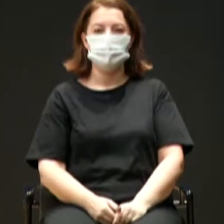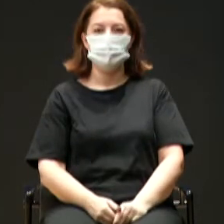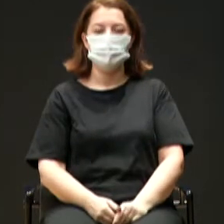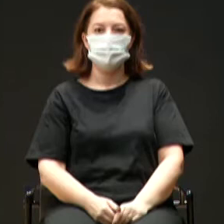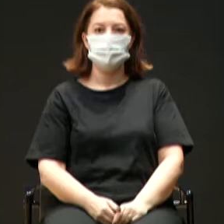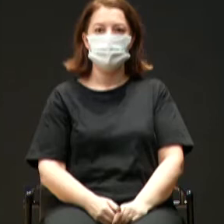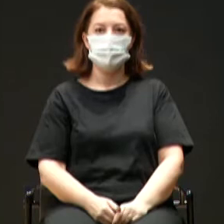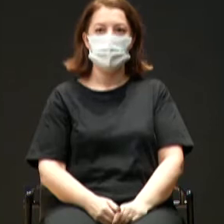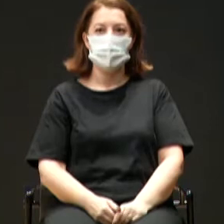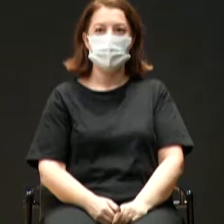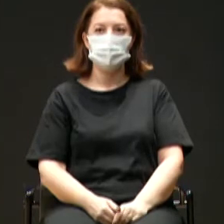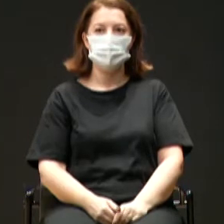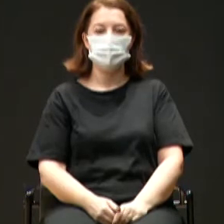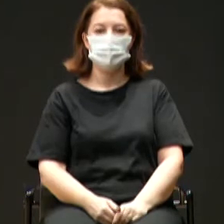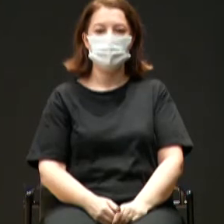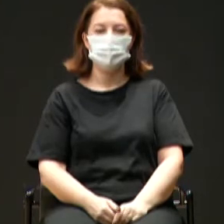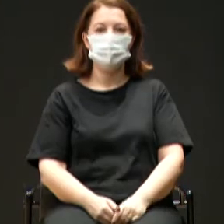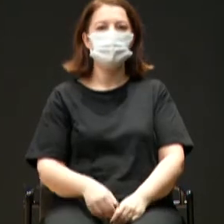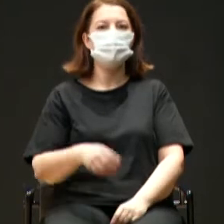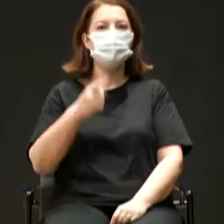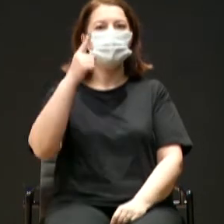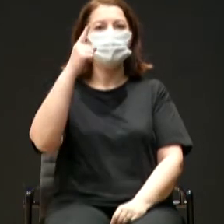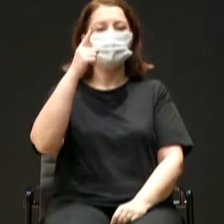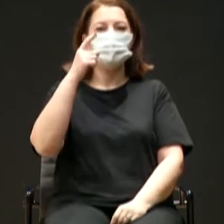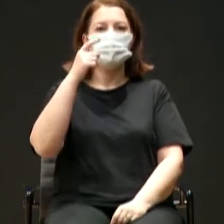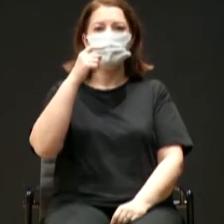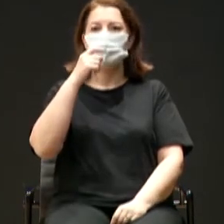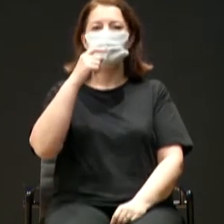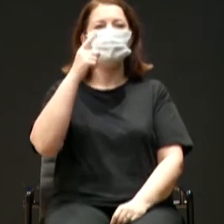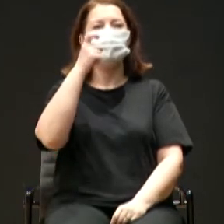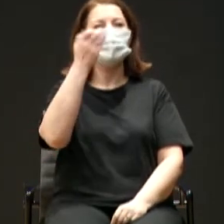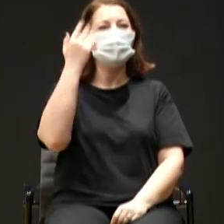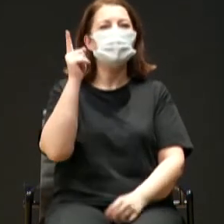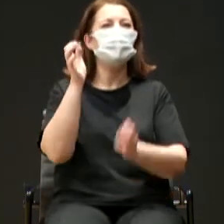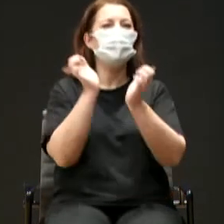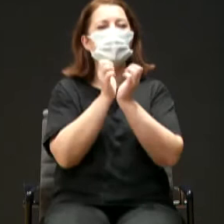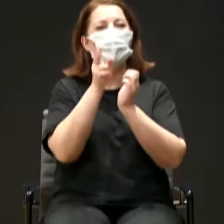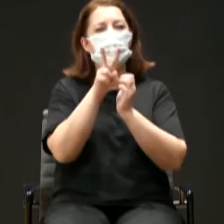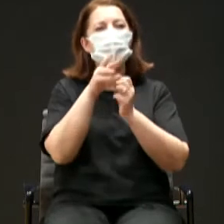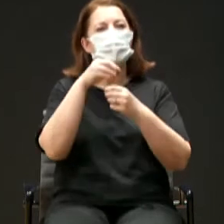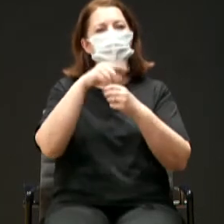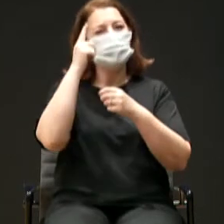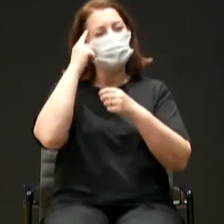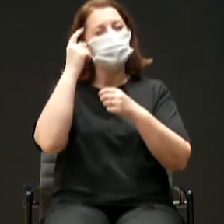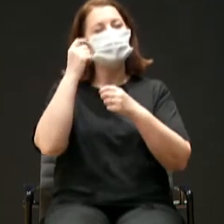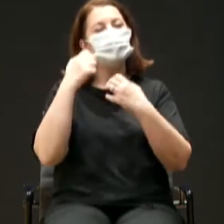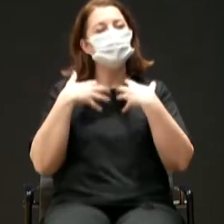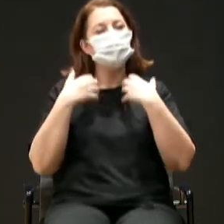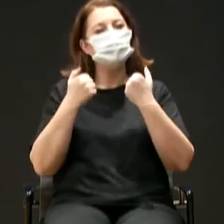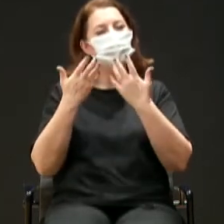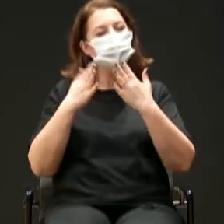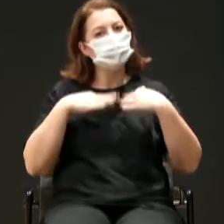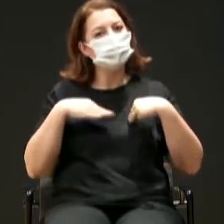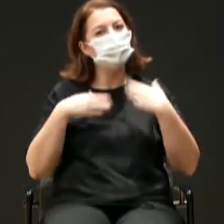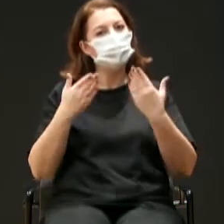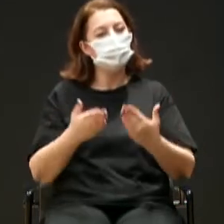buyurun. Bu arada geçen ay kaybınız için tekrar başsağlığı diliyorum. Allah rahmet eylesin, sabırlar diliyorum.